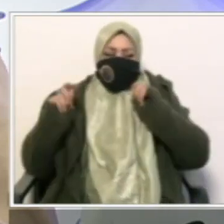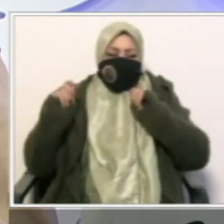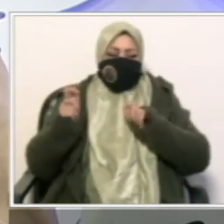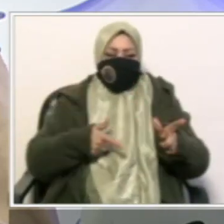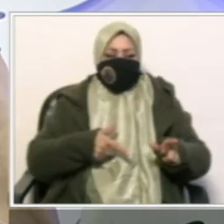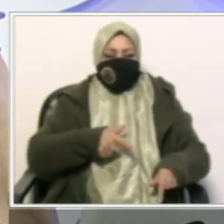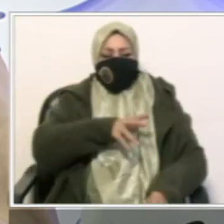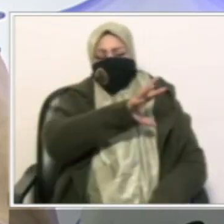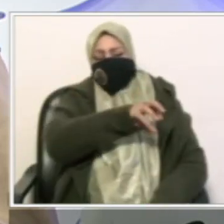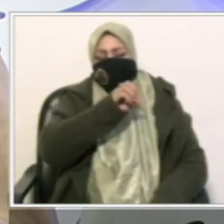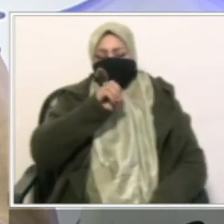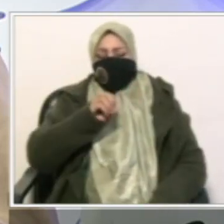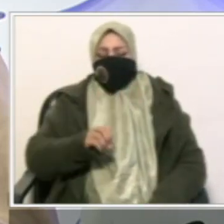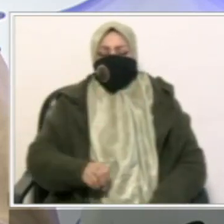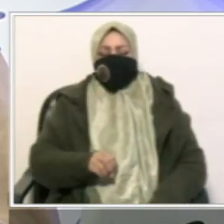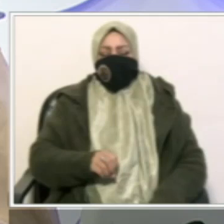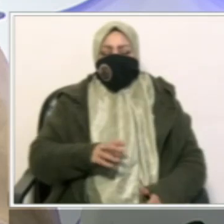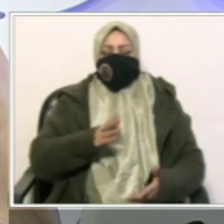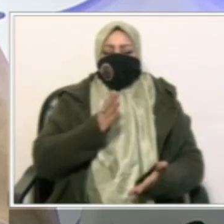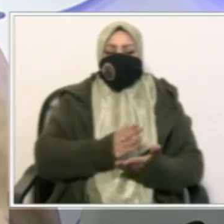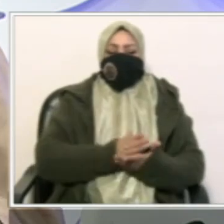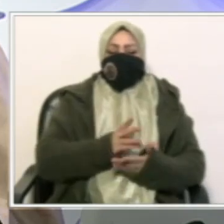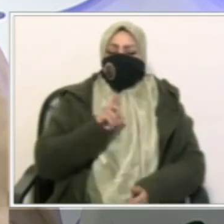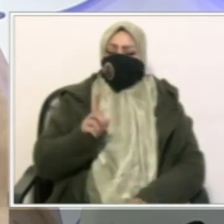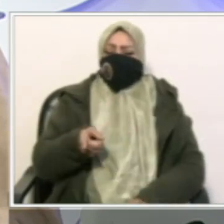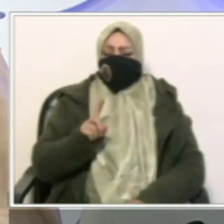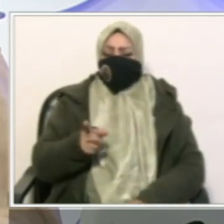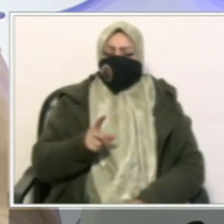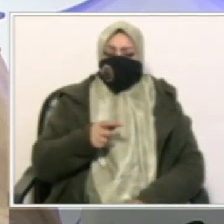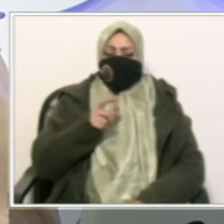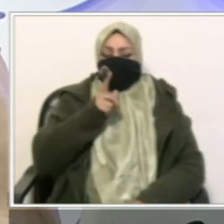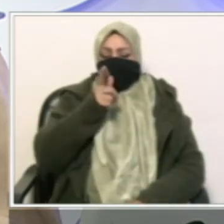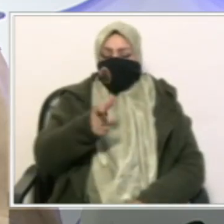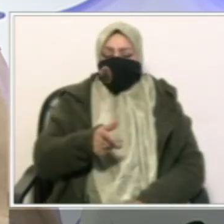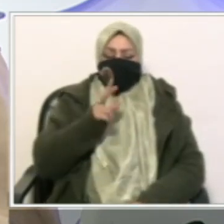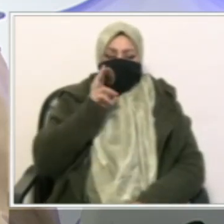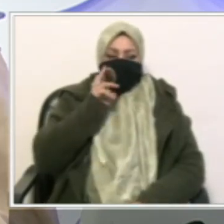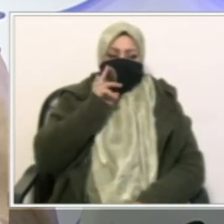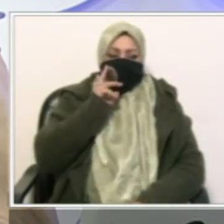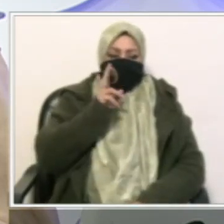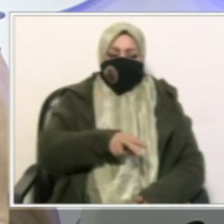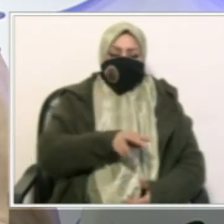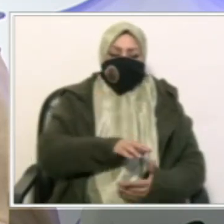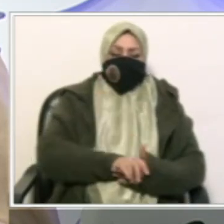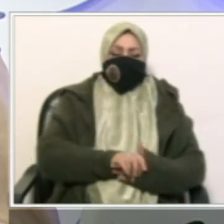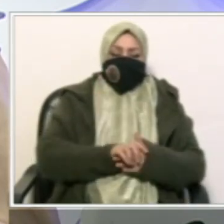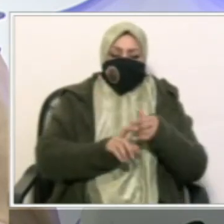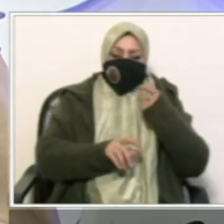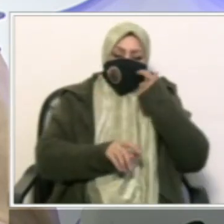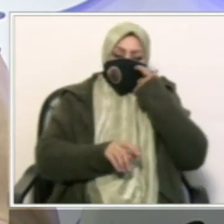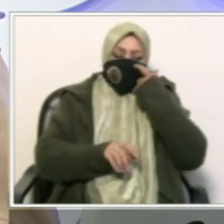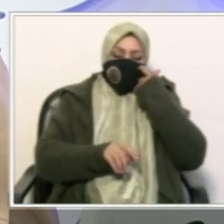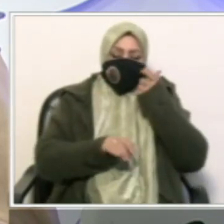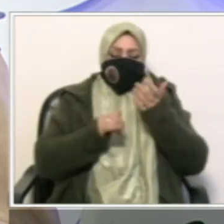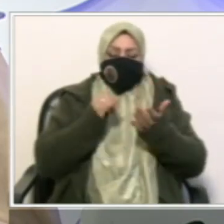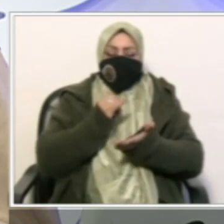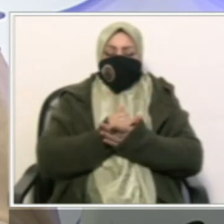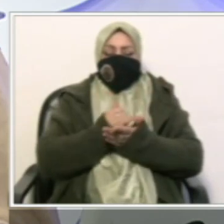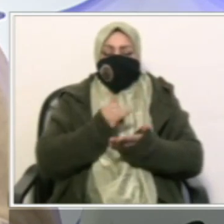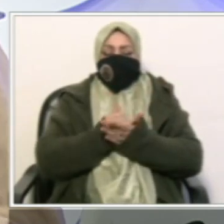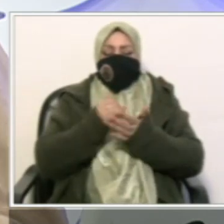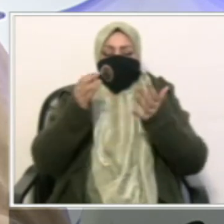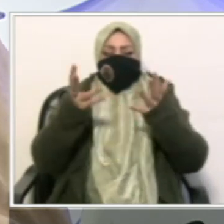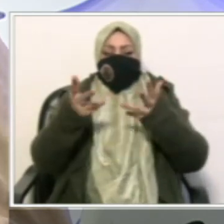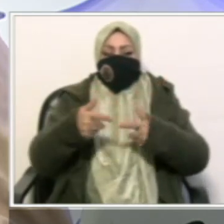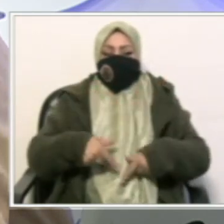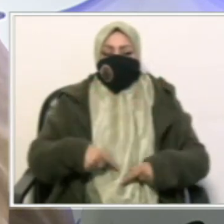الناس فقال: لقد رأيت من مقاصد الشريعة ومن معاملات أصحاب رسول الله ما